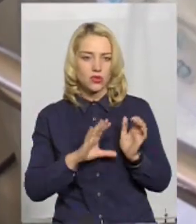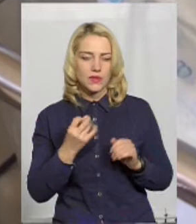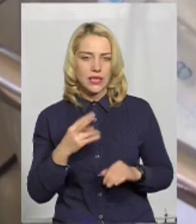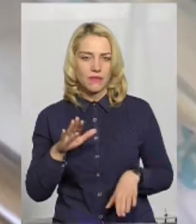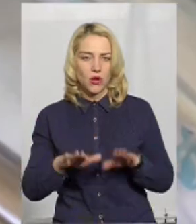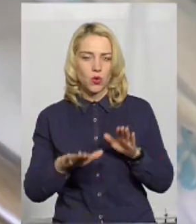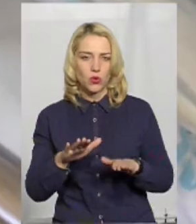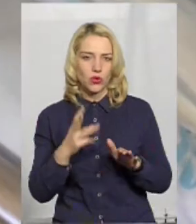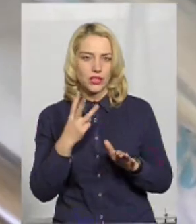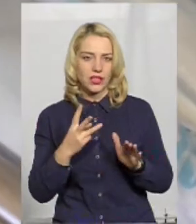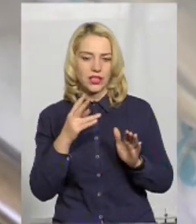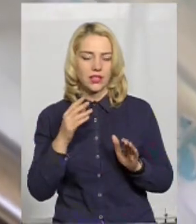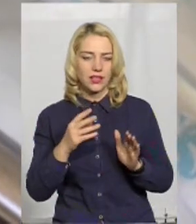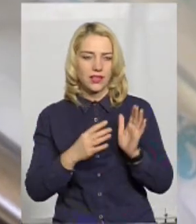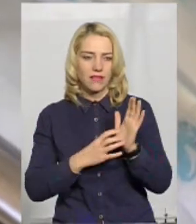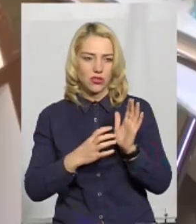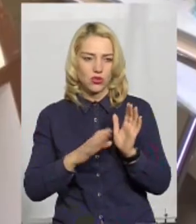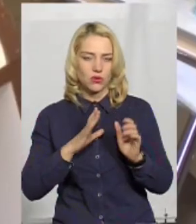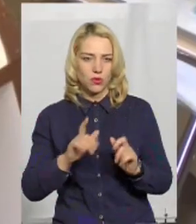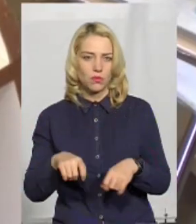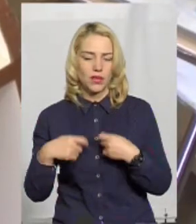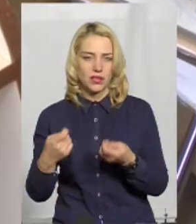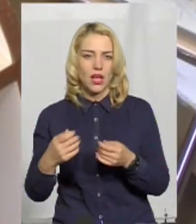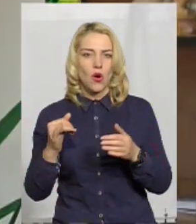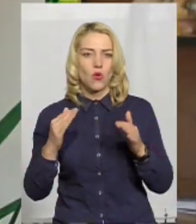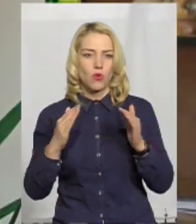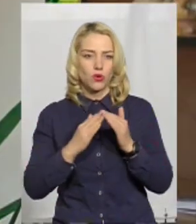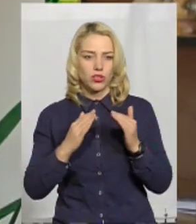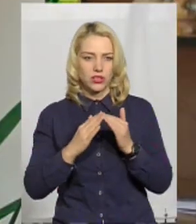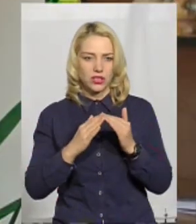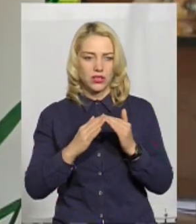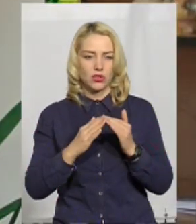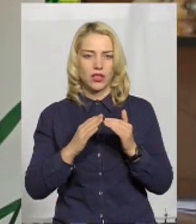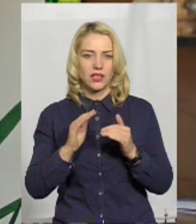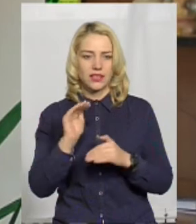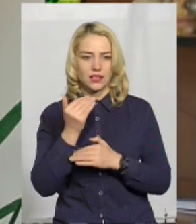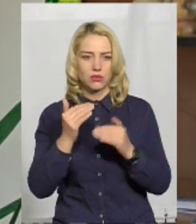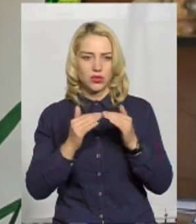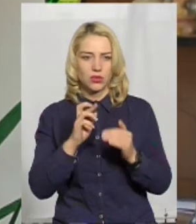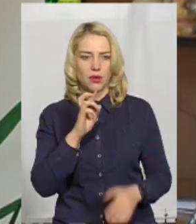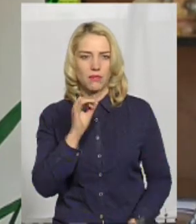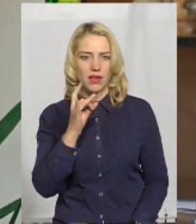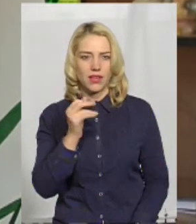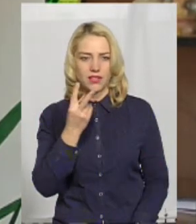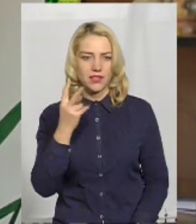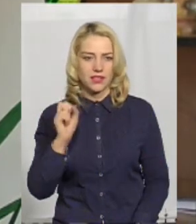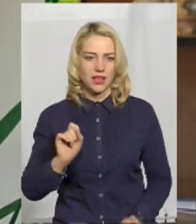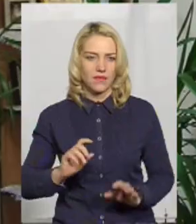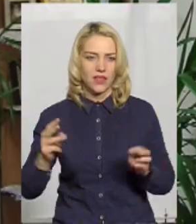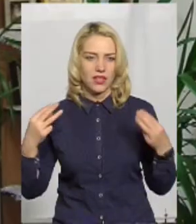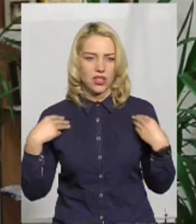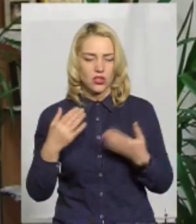3900 дитину було передано до будинку дитини Берізька, розповідає Ніна Магур, начальник служби у справах дітей Хмельницької